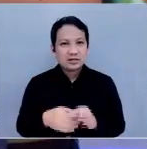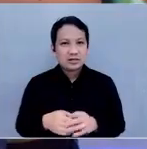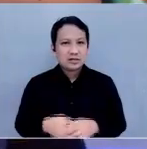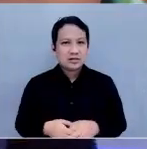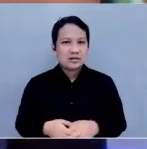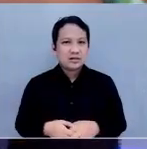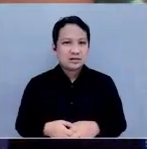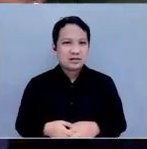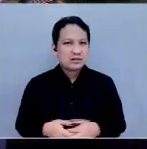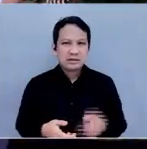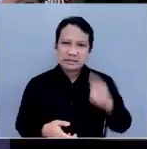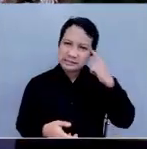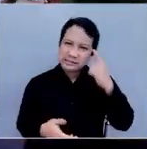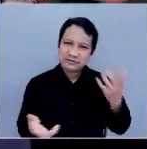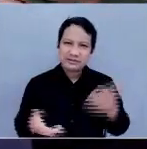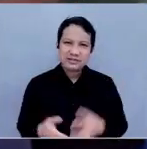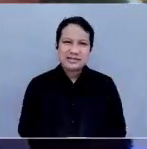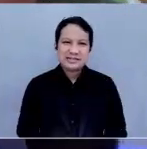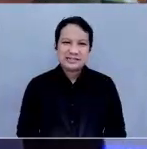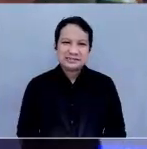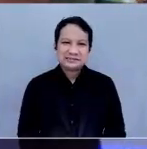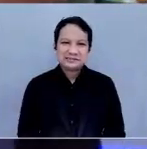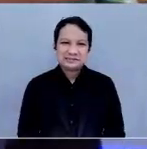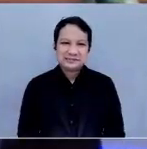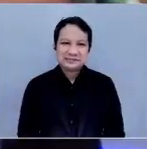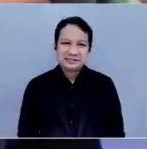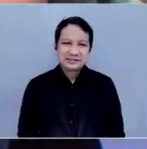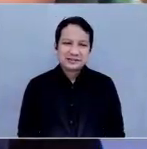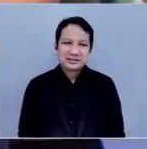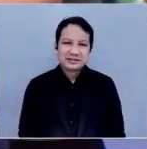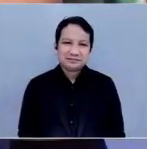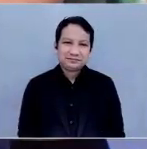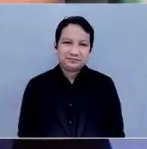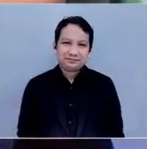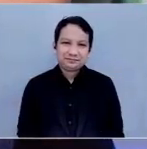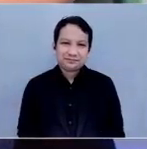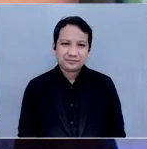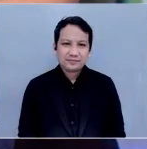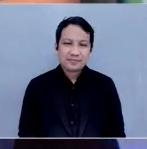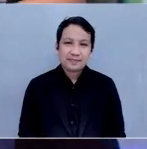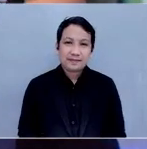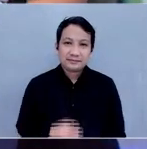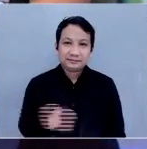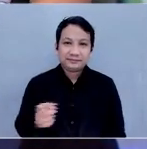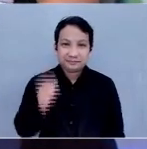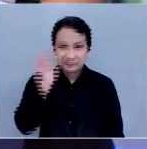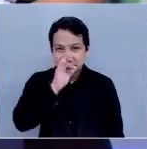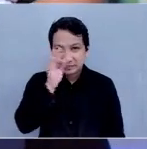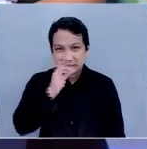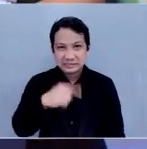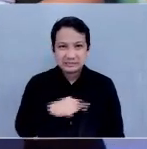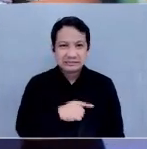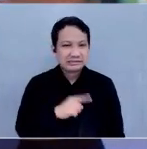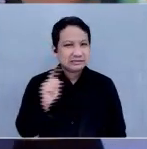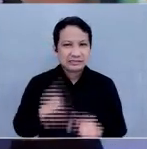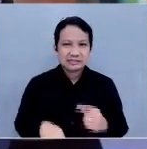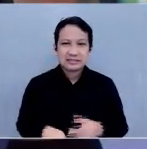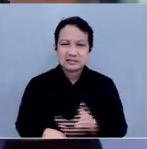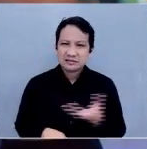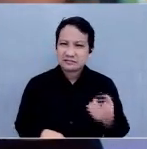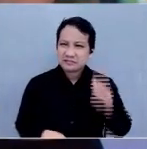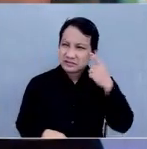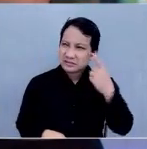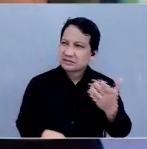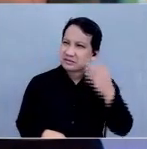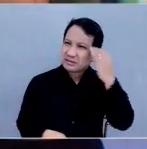po. Kasi pero in itself ay hindi siya Filipino. Hindi kasi para pag narinig ko, na-imagine ko yung